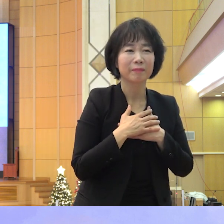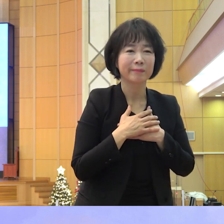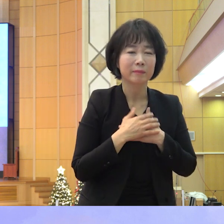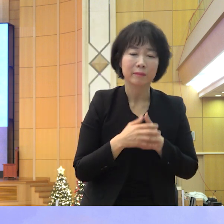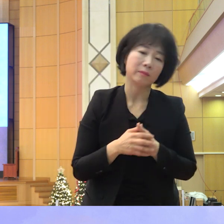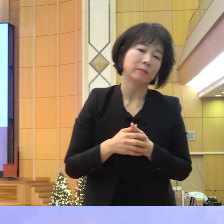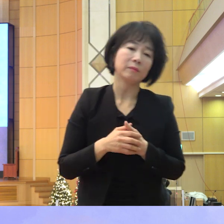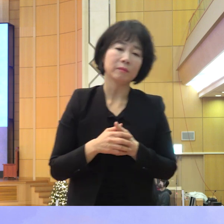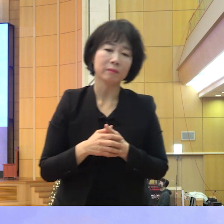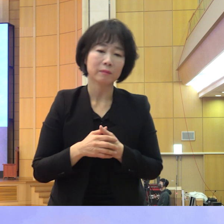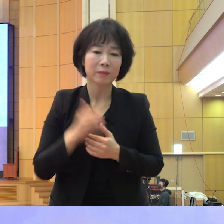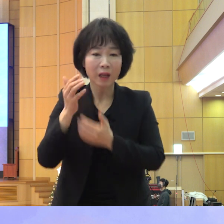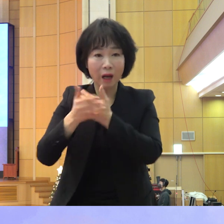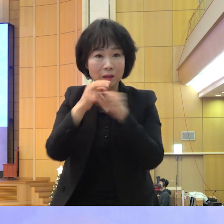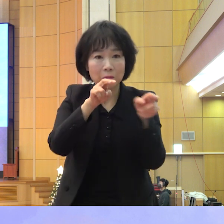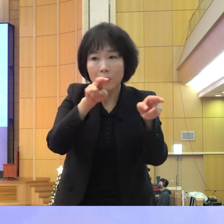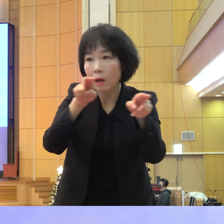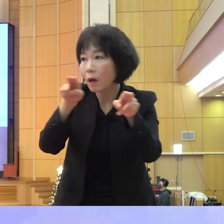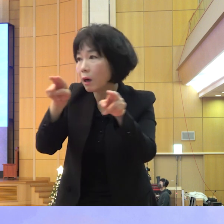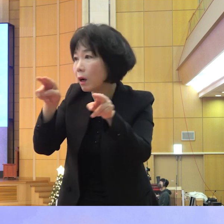할 정도로 우리 주님은